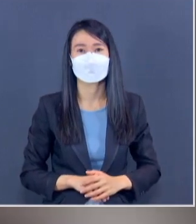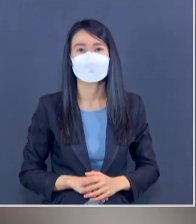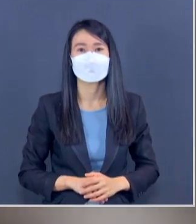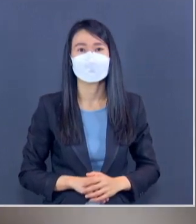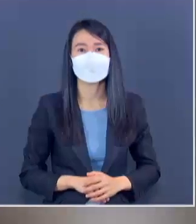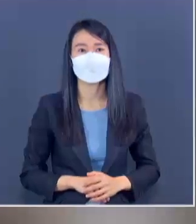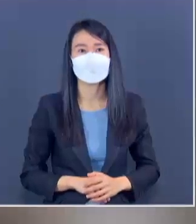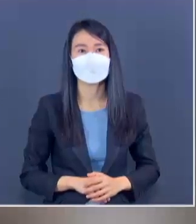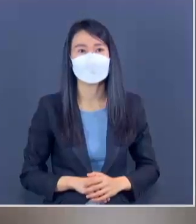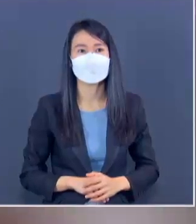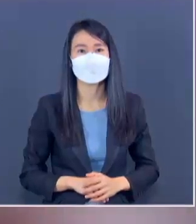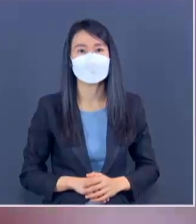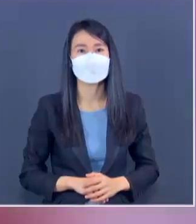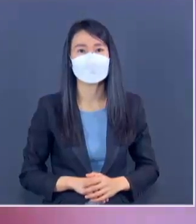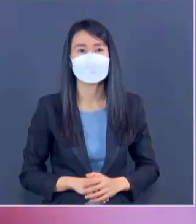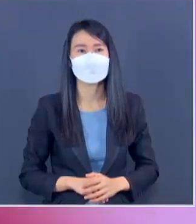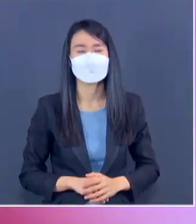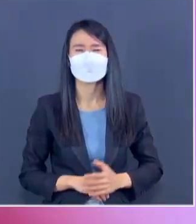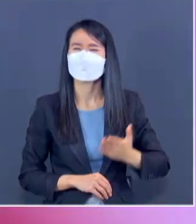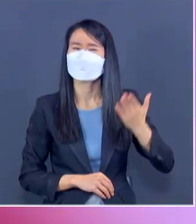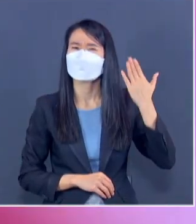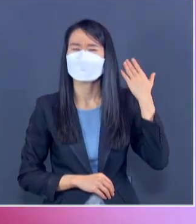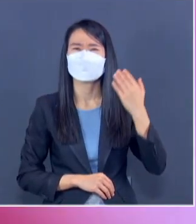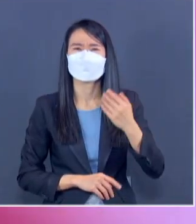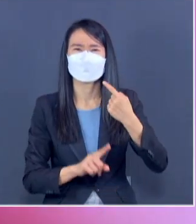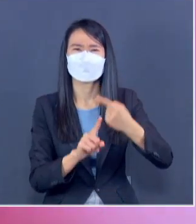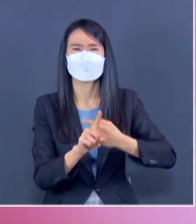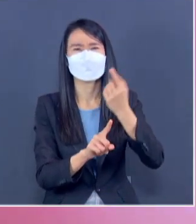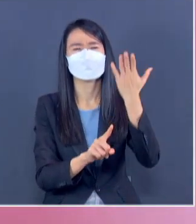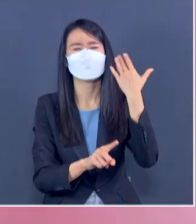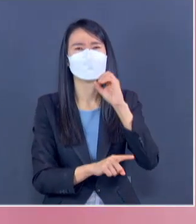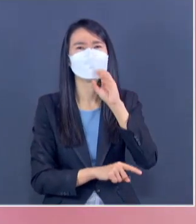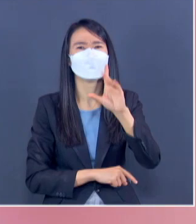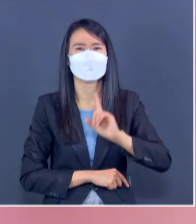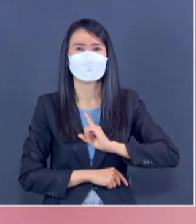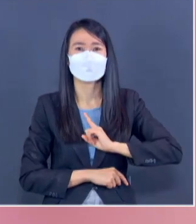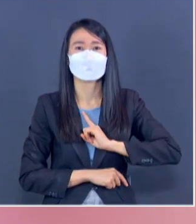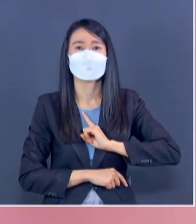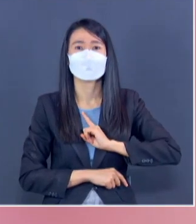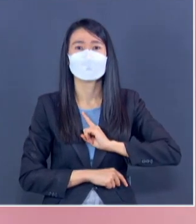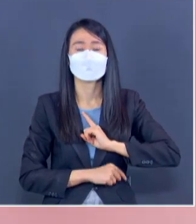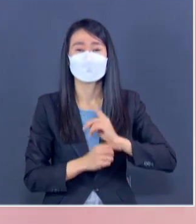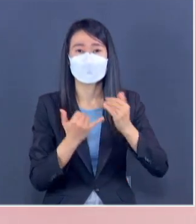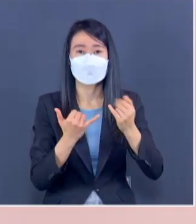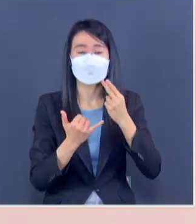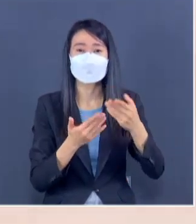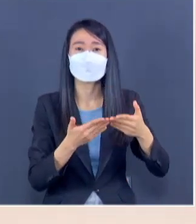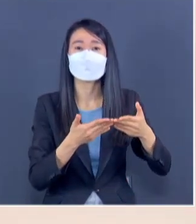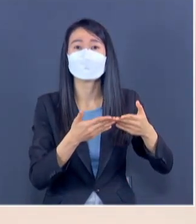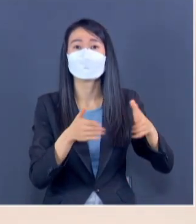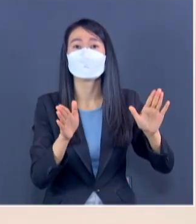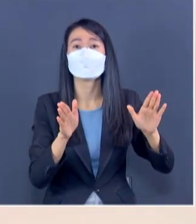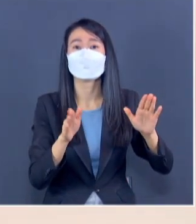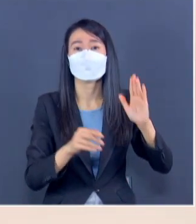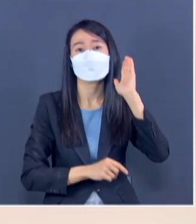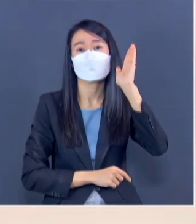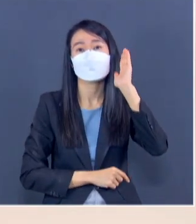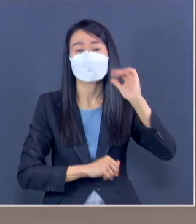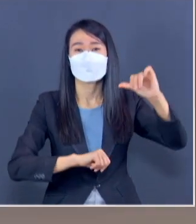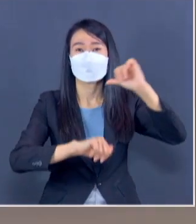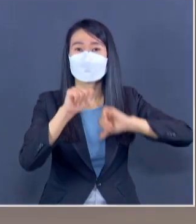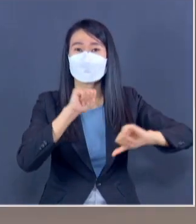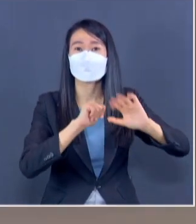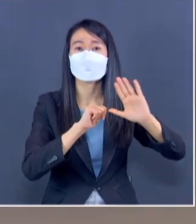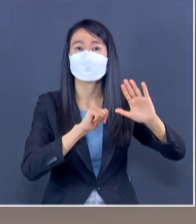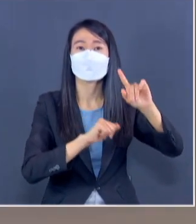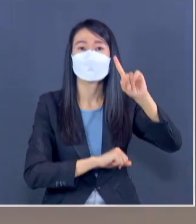เพิ่งจะขึ้นป้ายประกาศโสดไปไม่ถึงเดือนหลังจากนักร้องสาวสุดฮอตเทเลอร์สวิฟต์เลิกรากับโจอันวินนักแสดงชาวอังกฤ